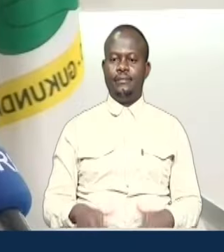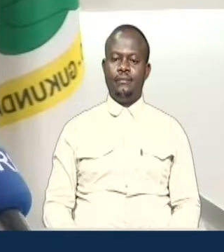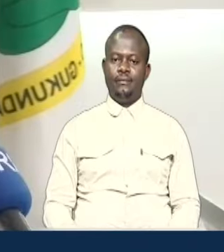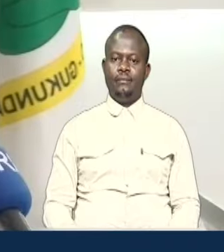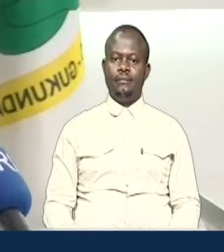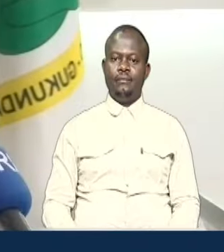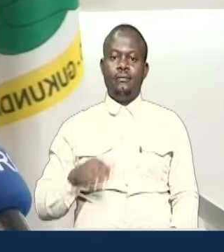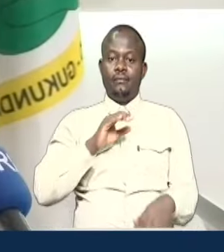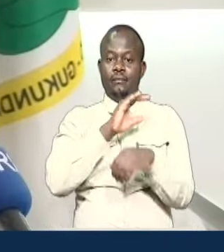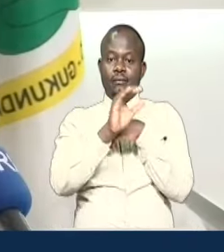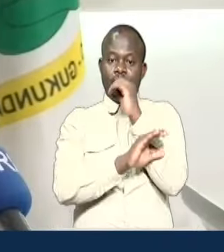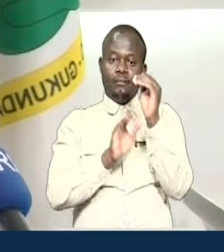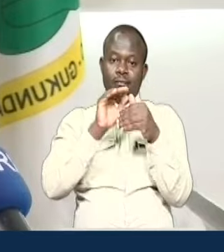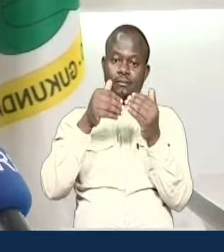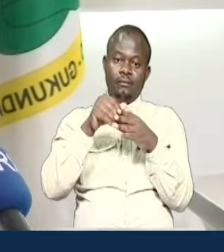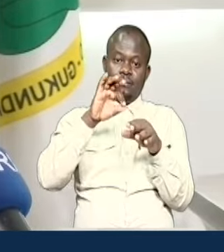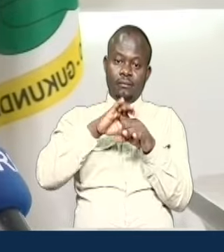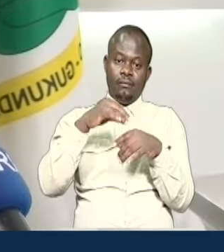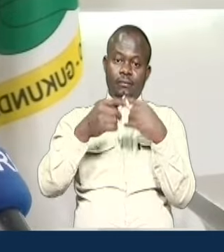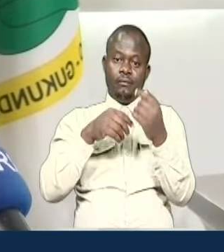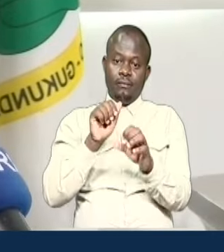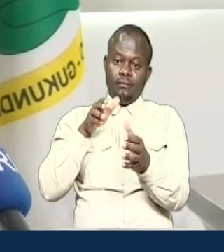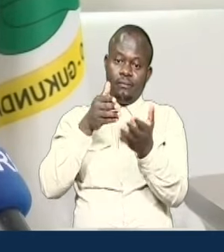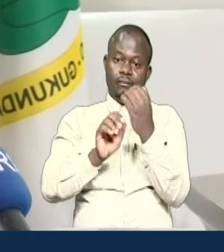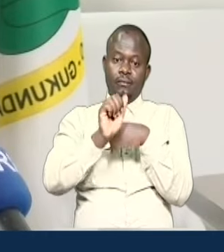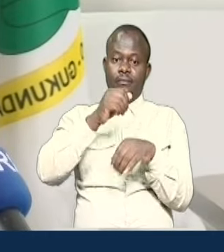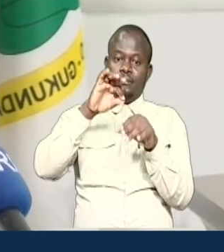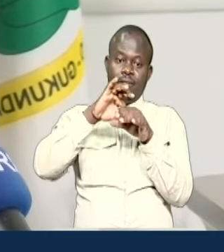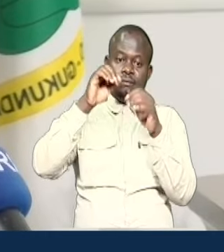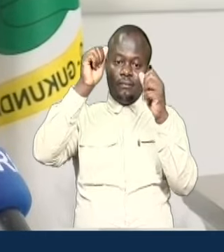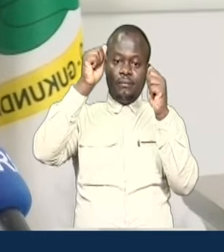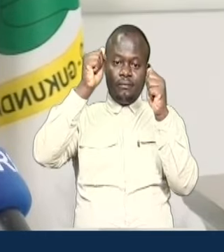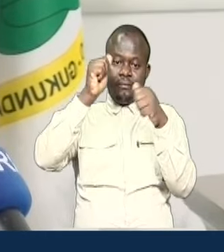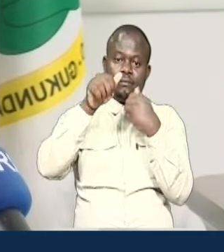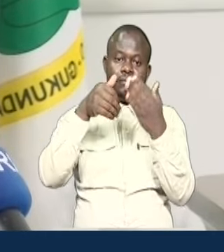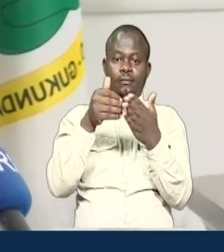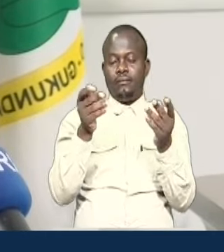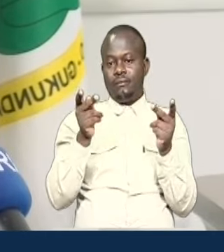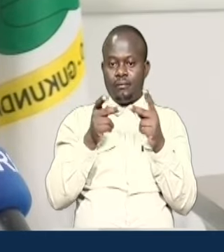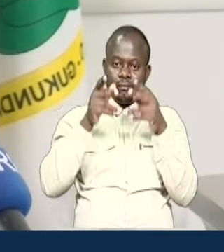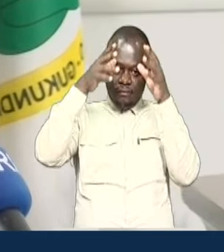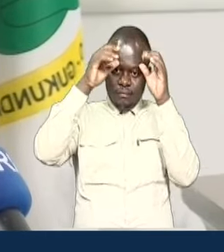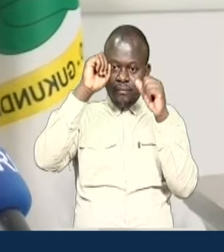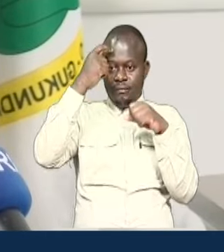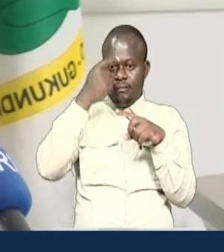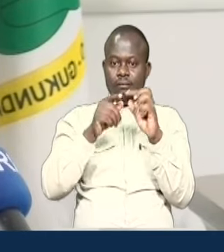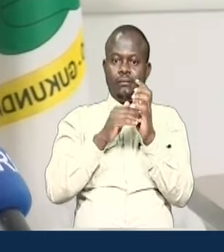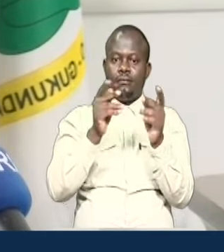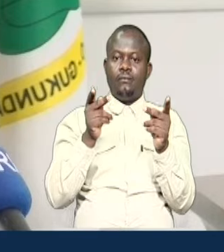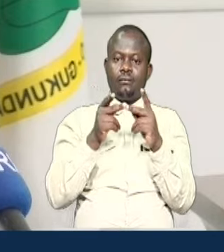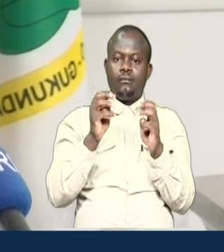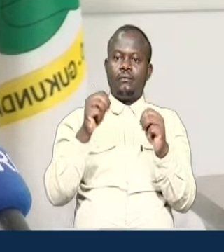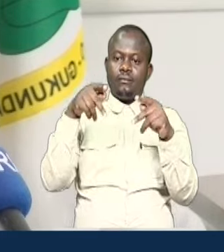y'Igihugu y'Amatora ikomeje gukurikirana ibikorwa byo kwiyamamaza haba ku bakandida ku mwanya wa Perezida wa Repubulika ndetse no ku mwanya wa